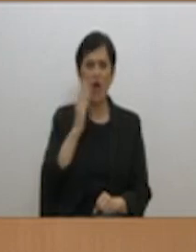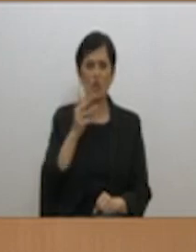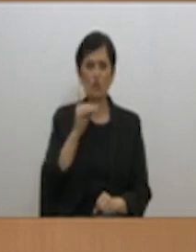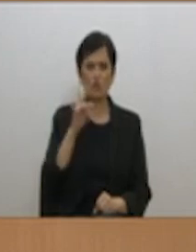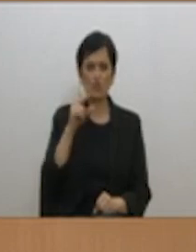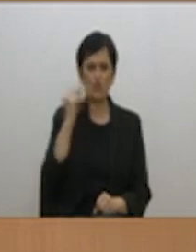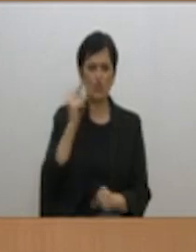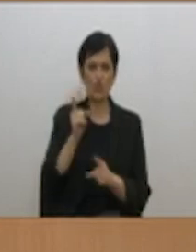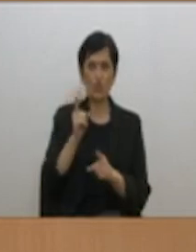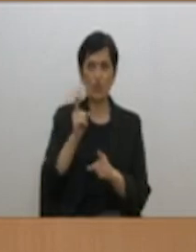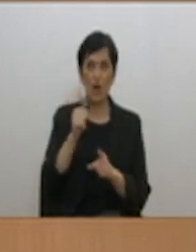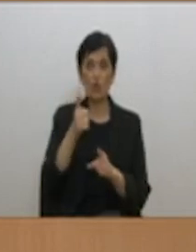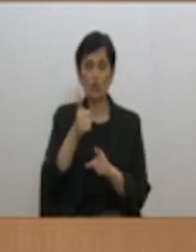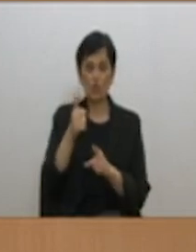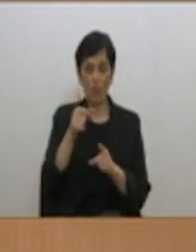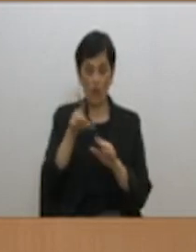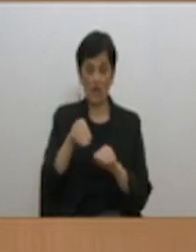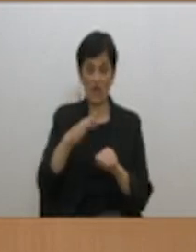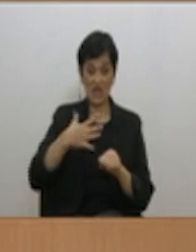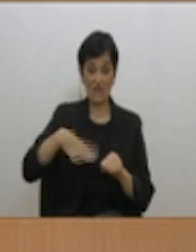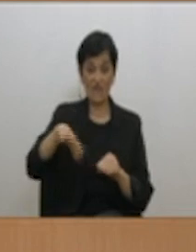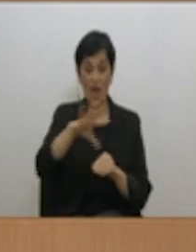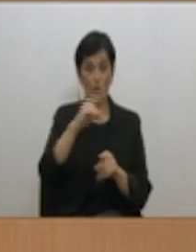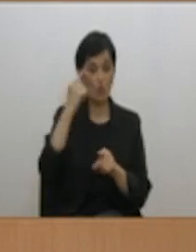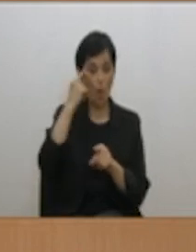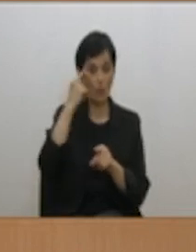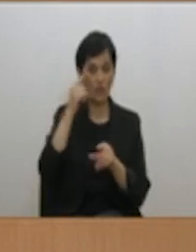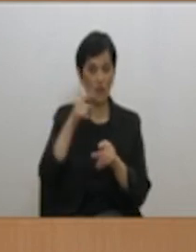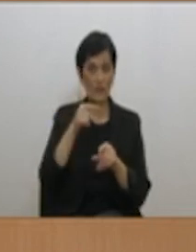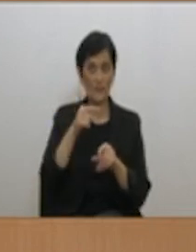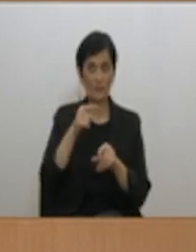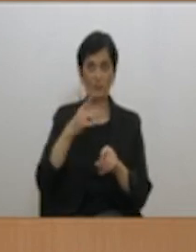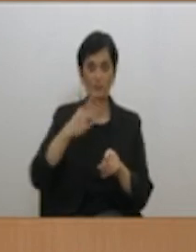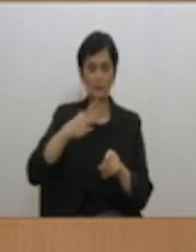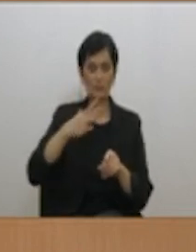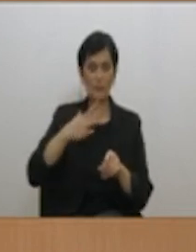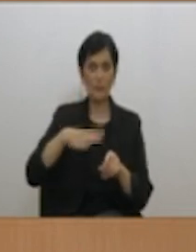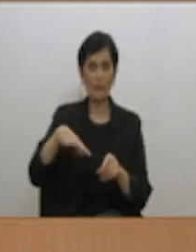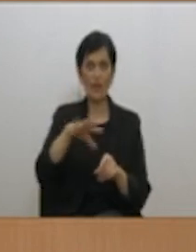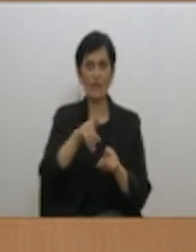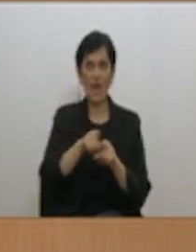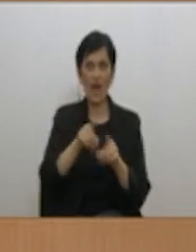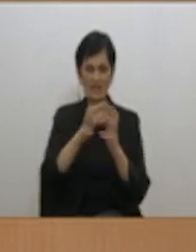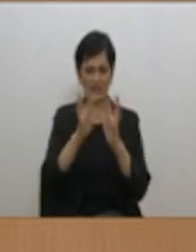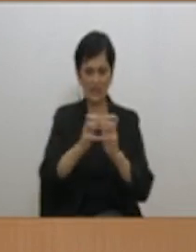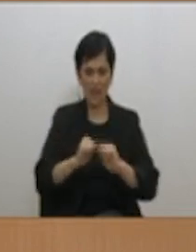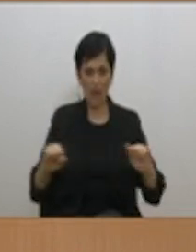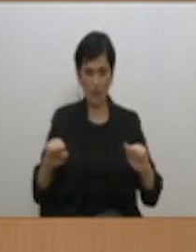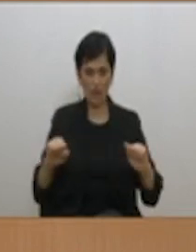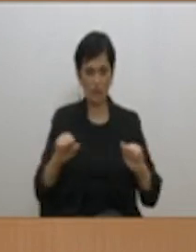და დააცხრებით როგორმე ამ ქვეყანას გონიათ და ამ ქვეყანას ისევ დაჯიჯგნით და ამ